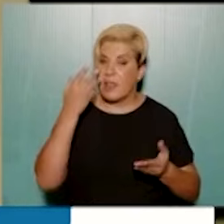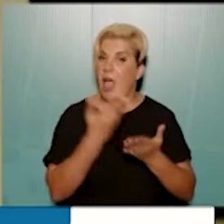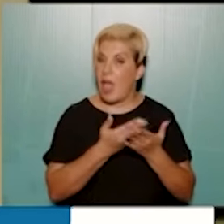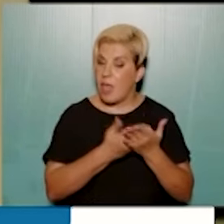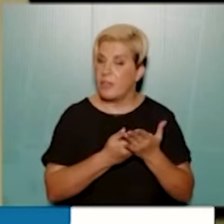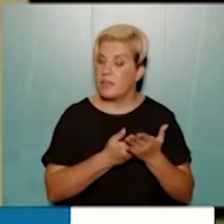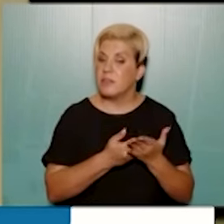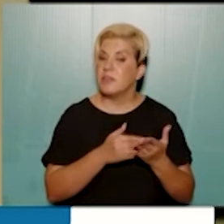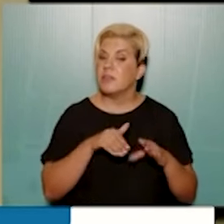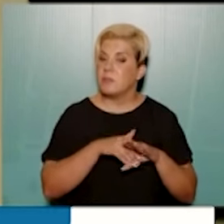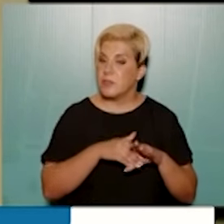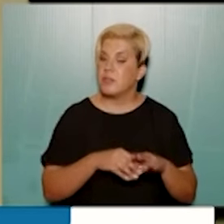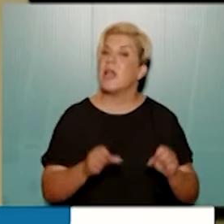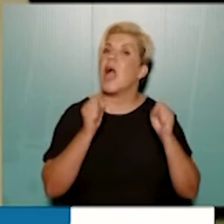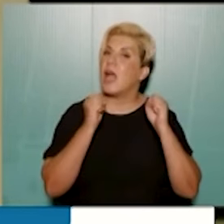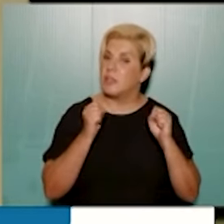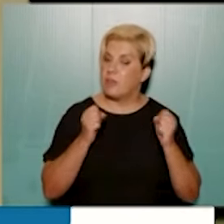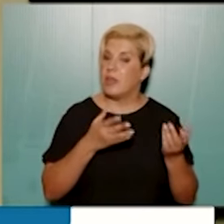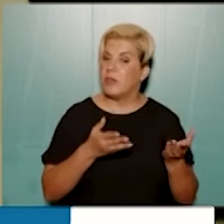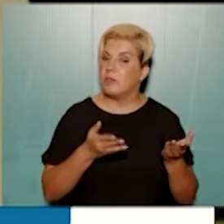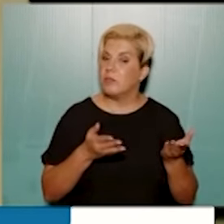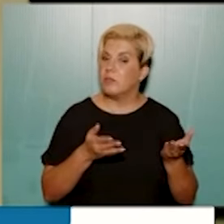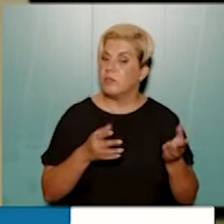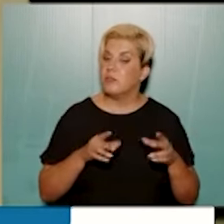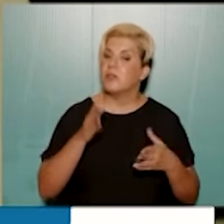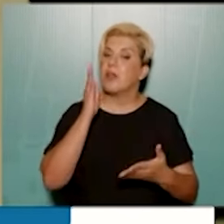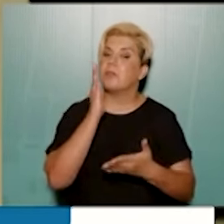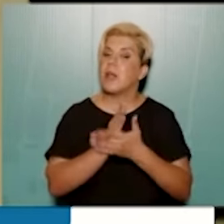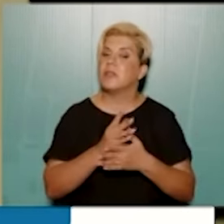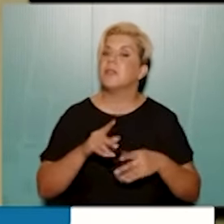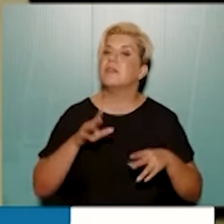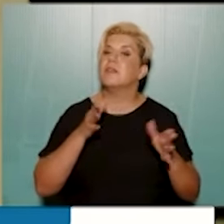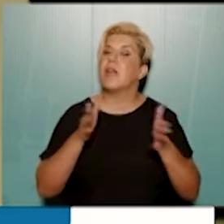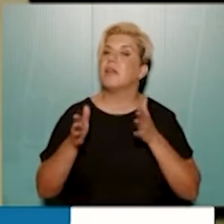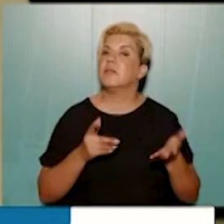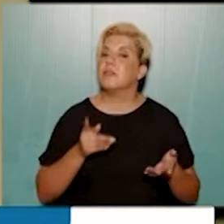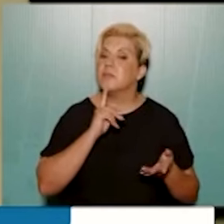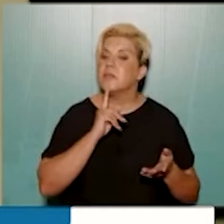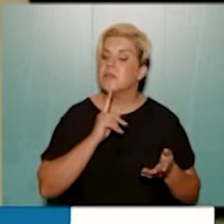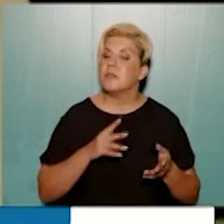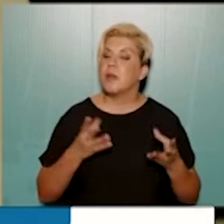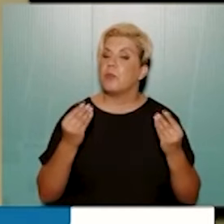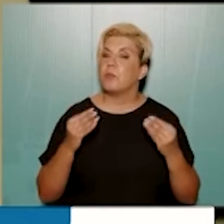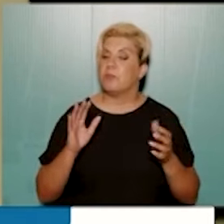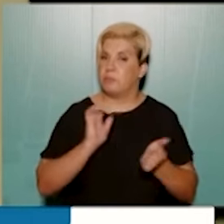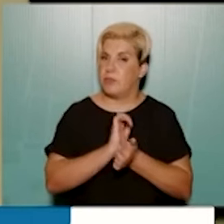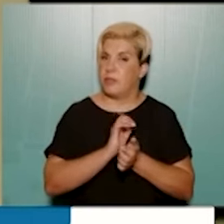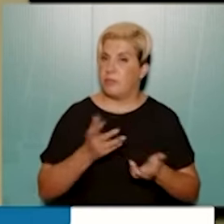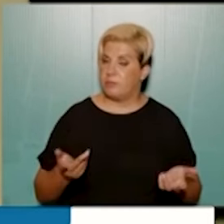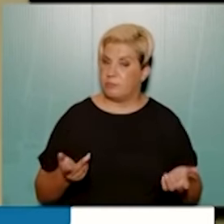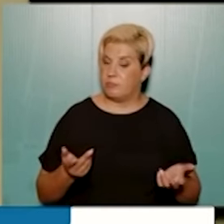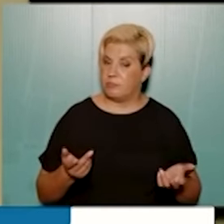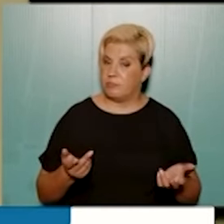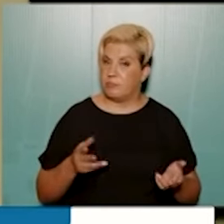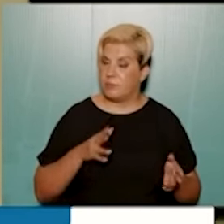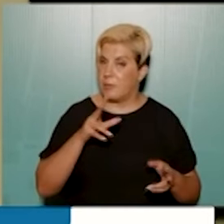αρμόδιες υπηρεσίες? Είναι ασφαλές δηλαδή αυτό ότι θα χωρίζονται οι τάξεις στη μέση με αυτά τα τμήματα, τα πολυπληθή?